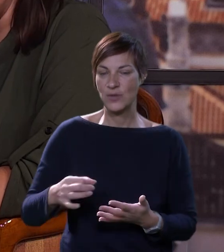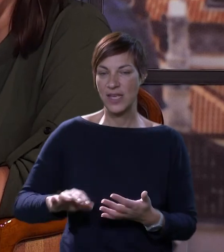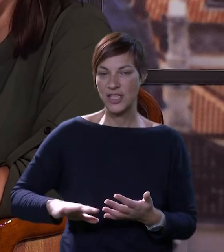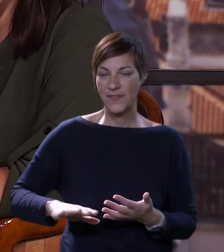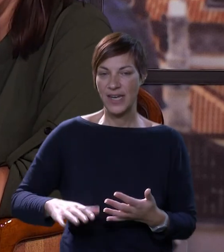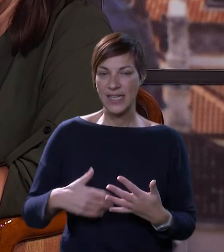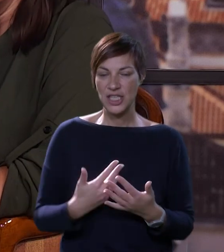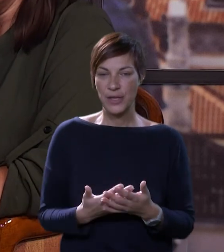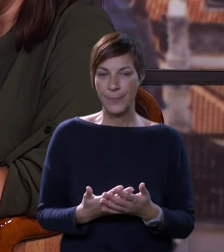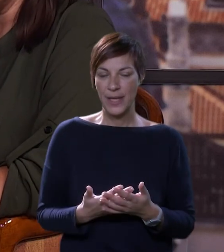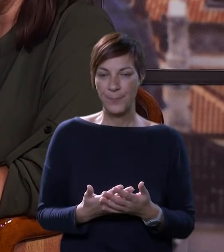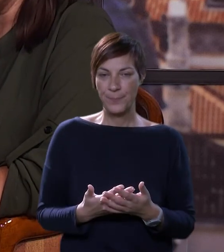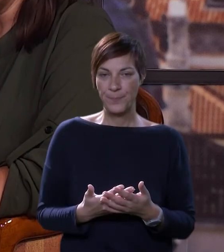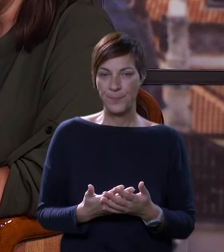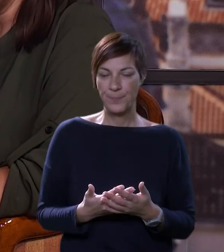dječjim vrtićima.